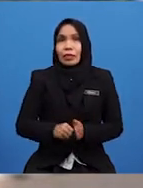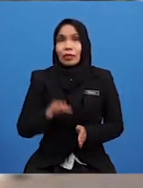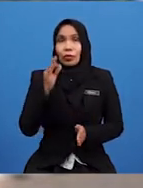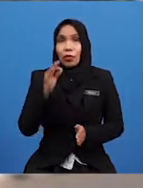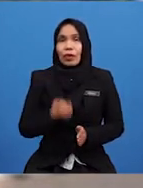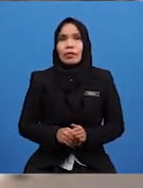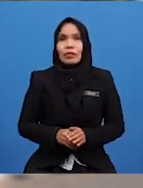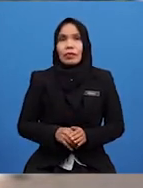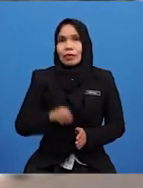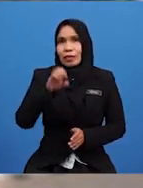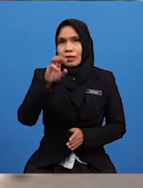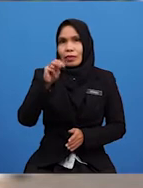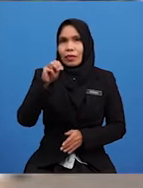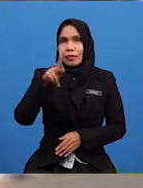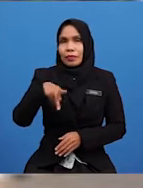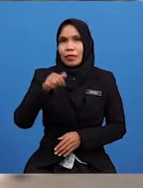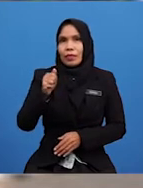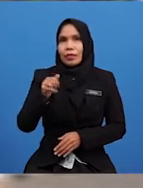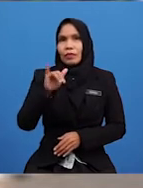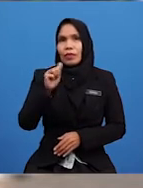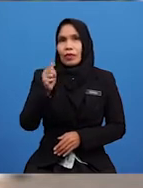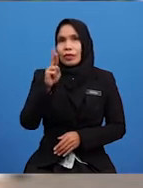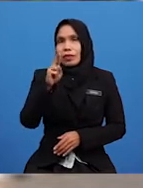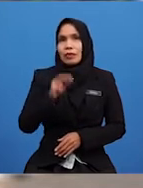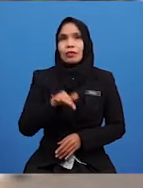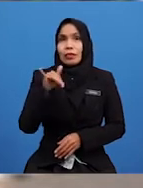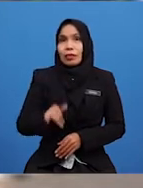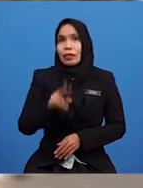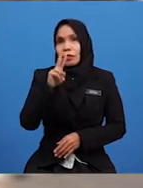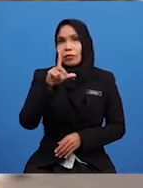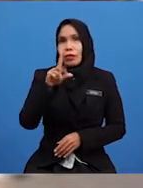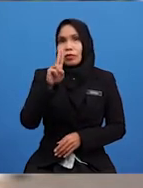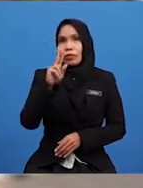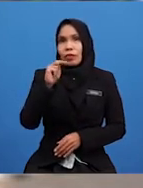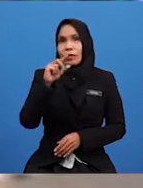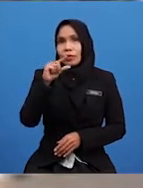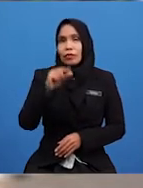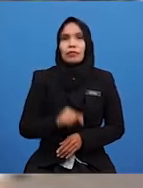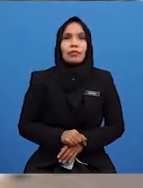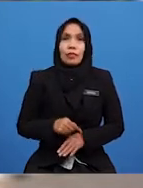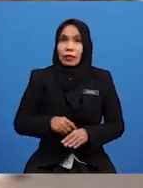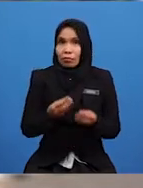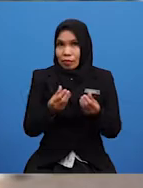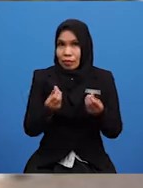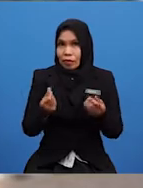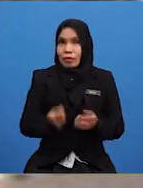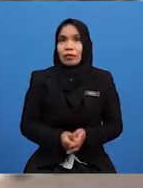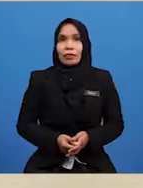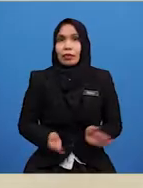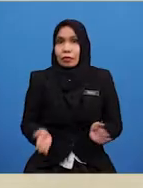Melayu. Murid-murid, sebelum kita tamatkan pembelajaran hari ini, cikgu ada kuis untuk anda